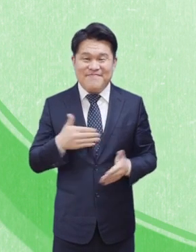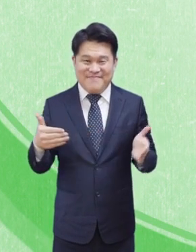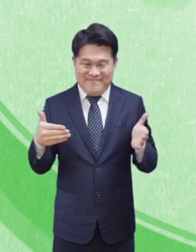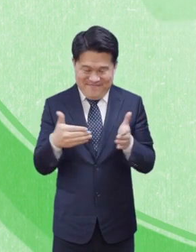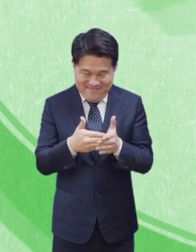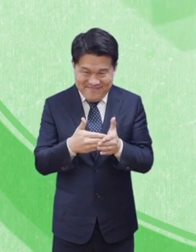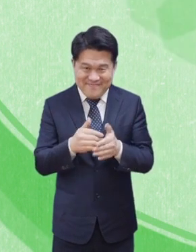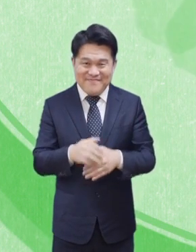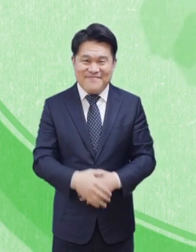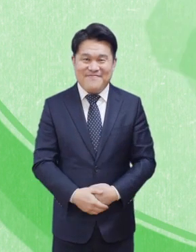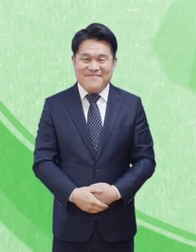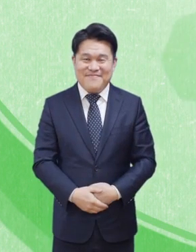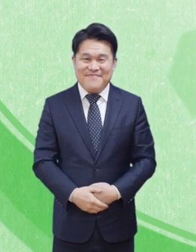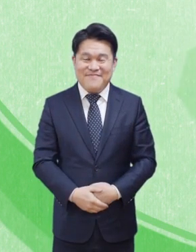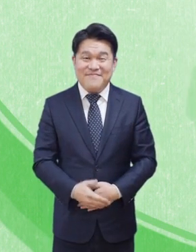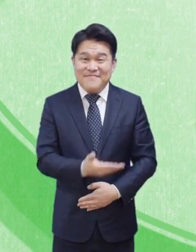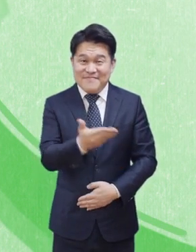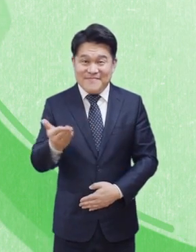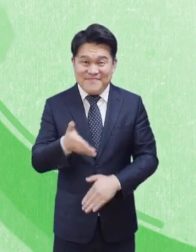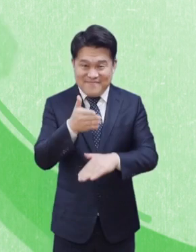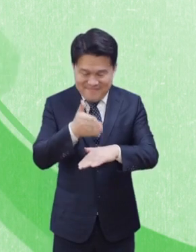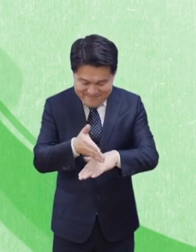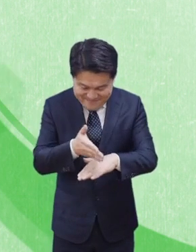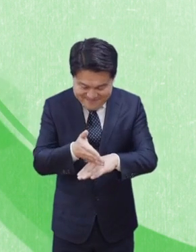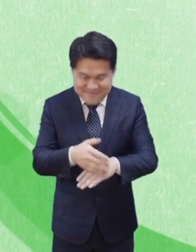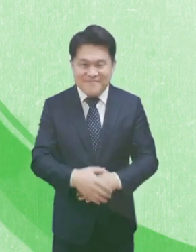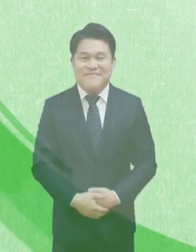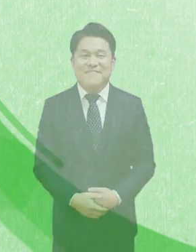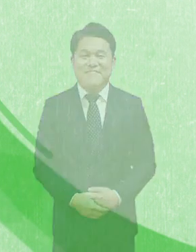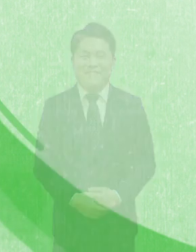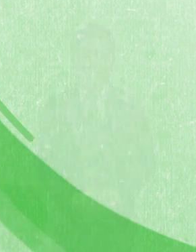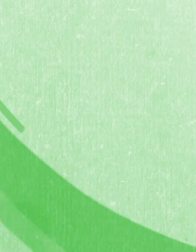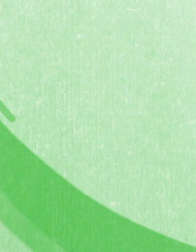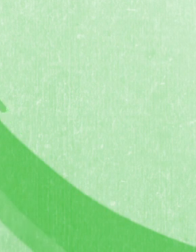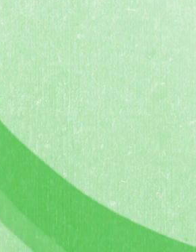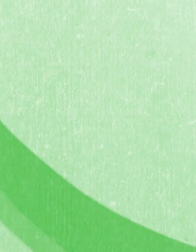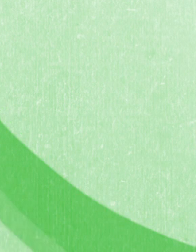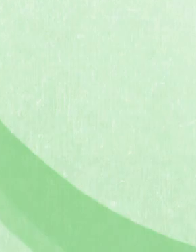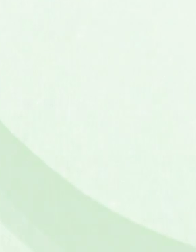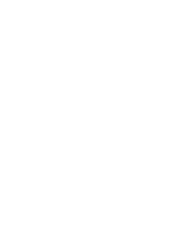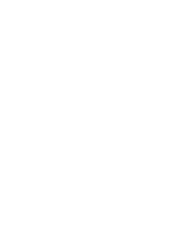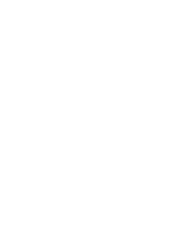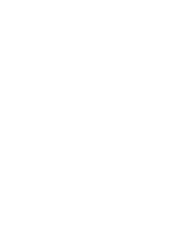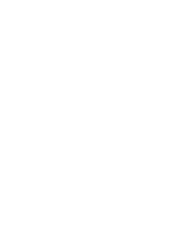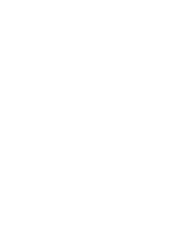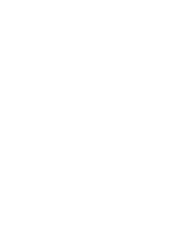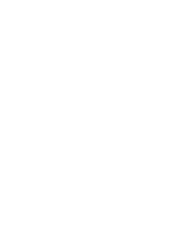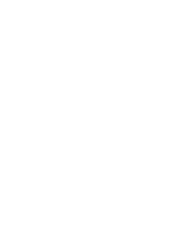유의하시고요. 저는 여기서 인사드리도록 하겠습니다. 시청해주신 여러분 고맙습니다.